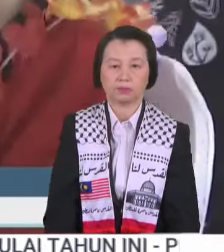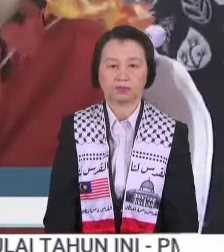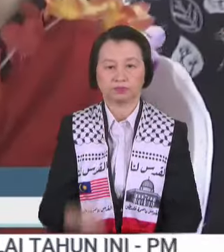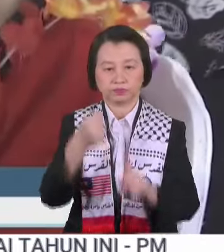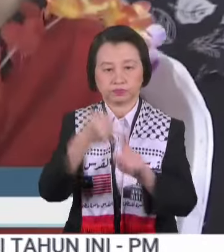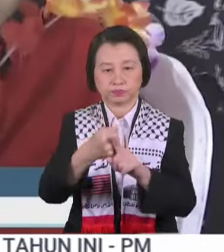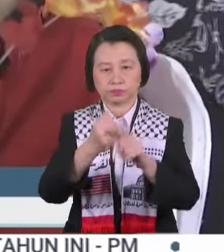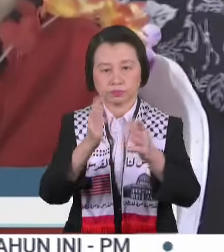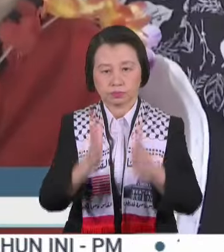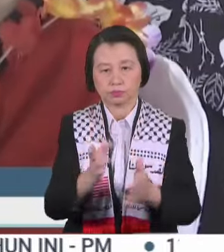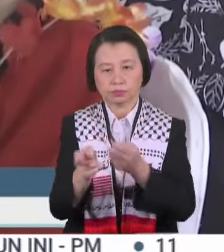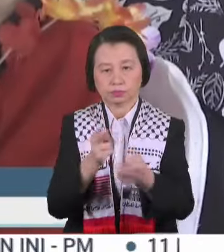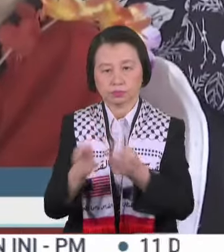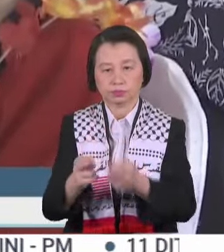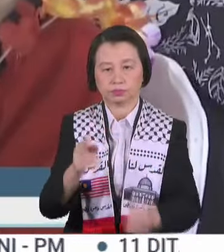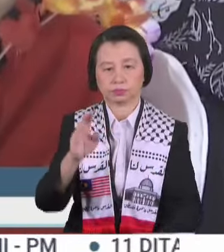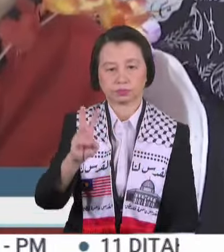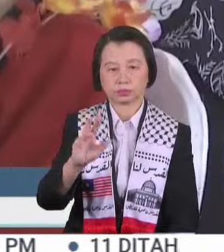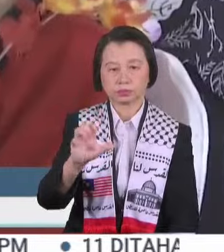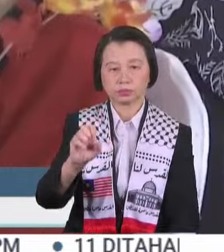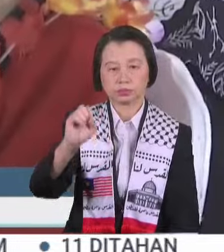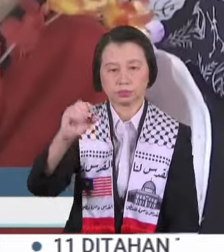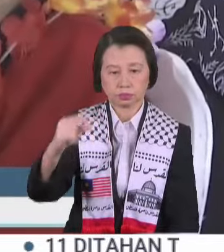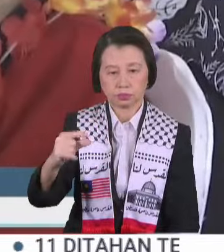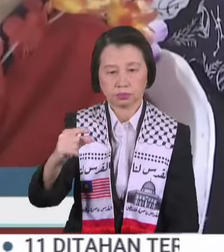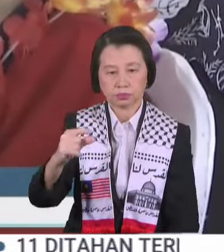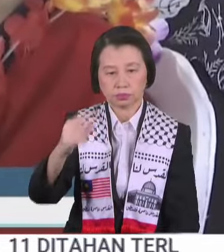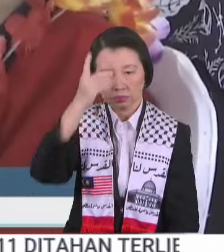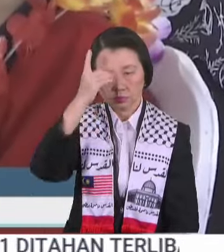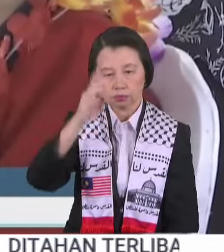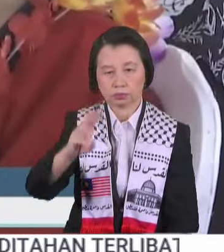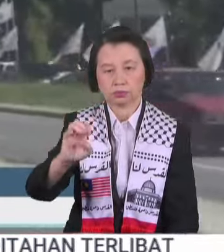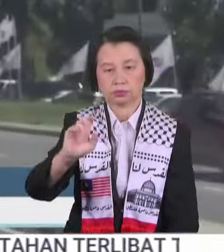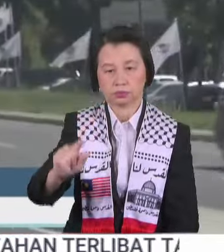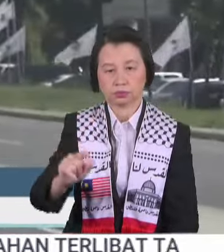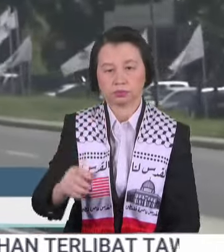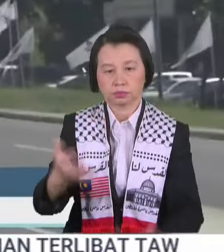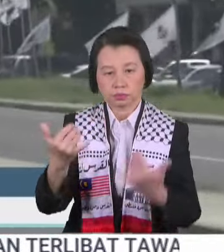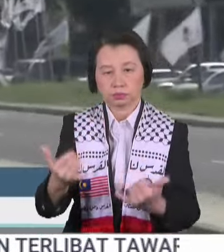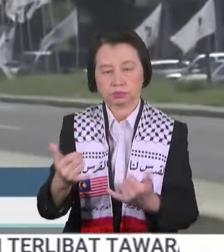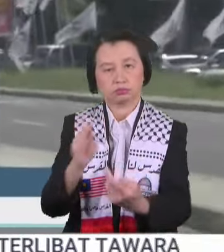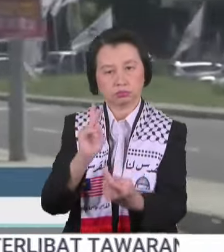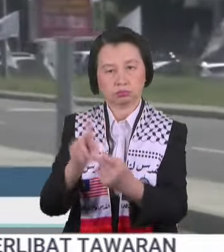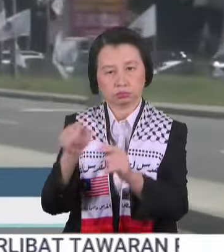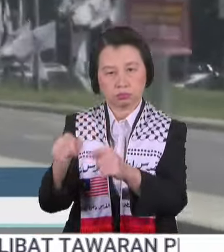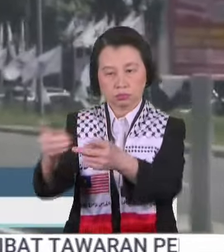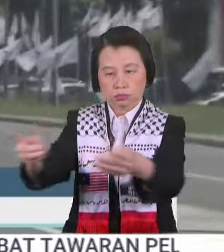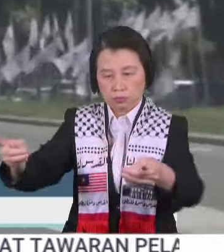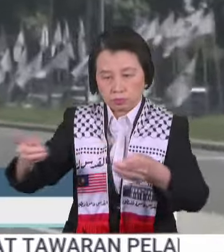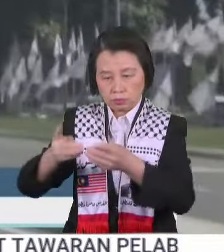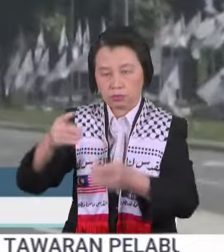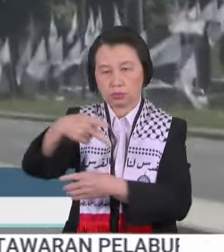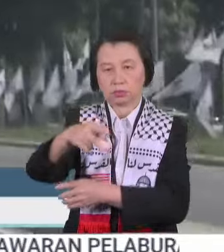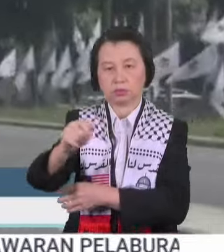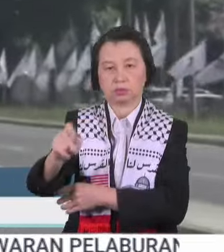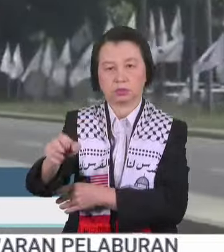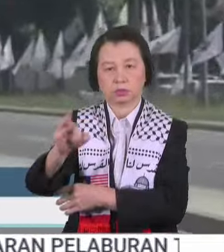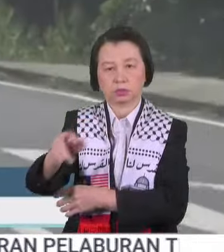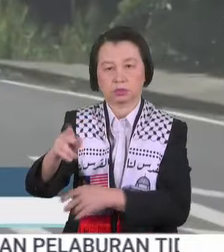Pengarah Urusan Syarikat WSG Datuk Susan Wong Siu Guen berkata, kedudukan strategik daerah Papar sebagai laluan